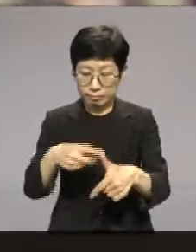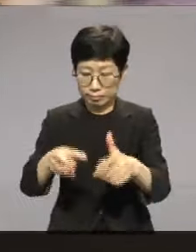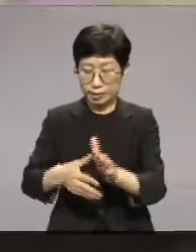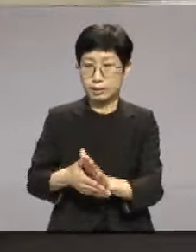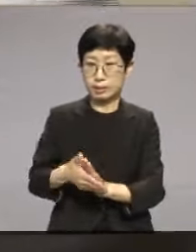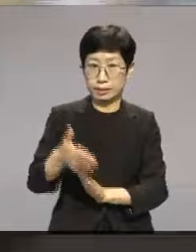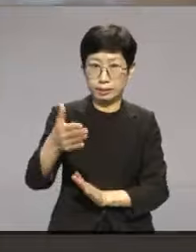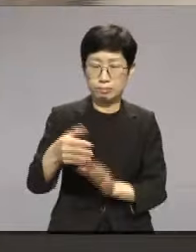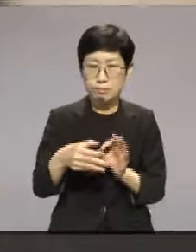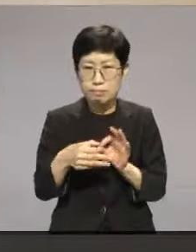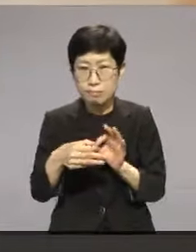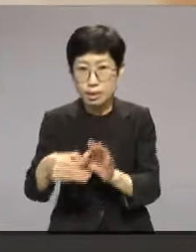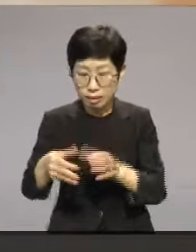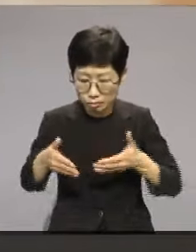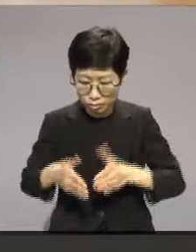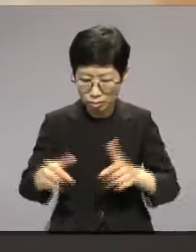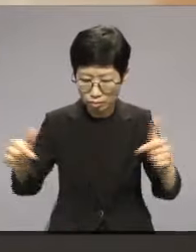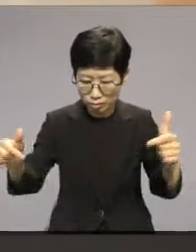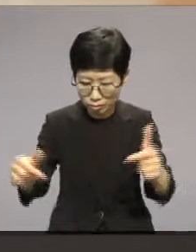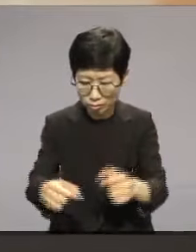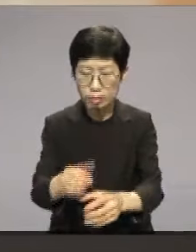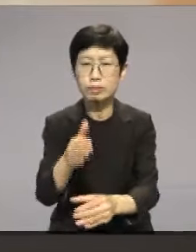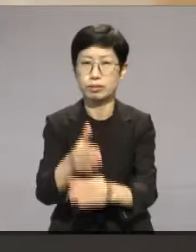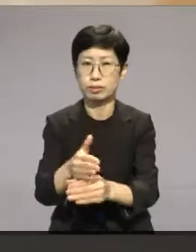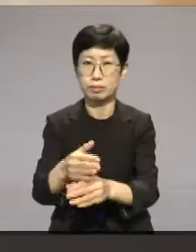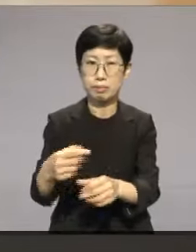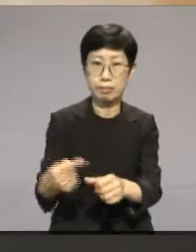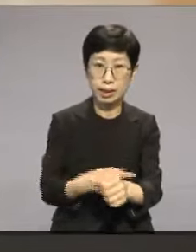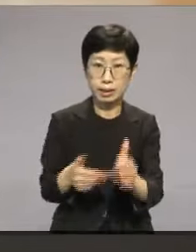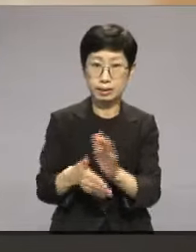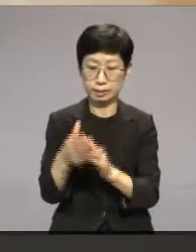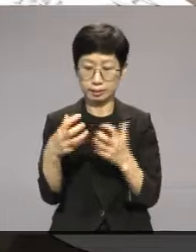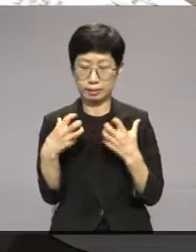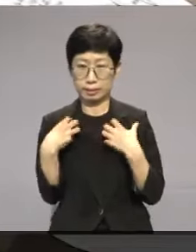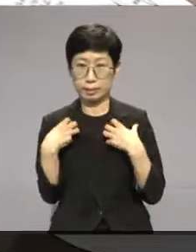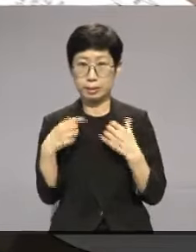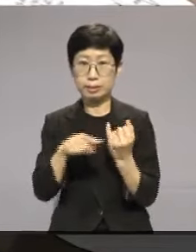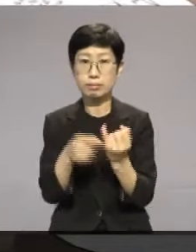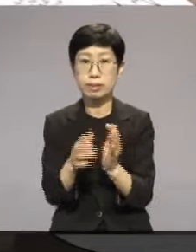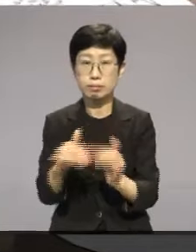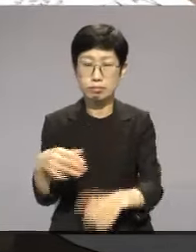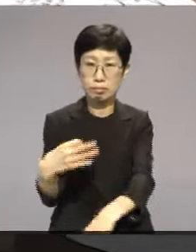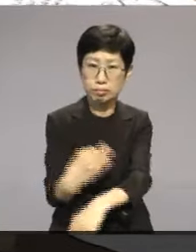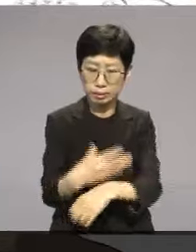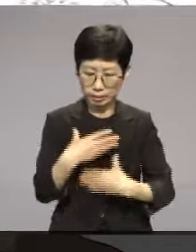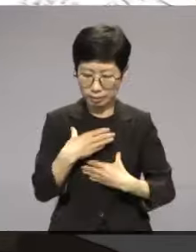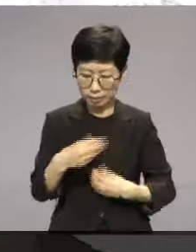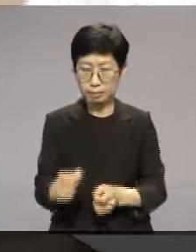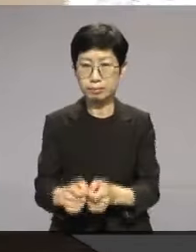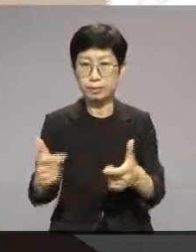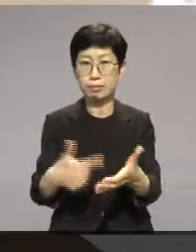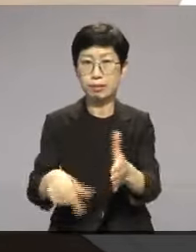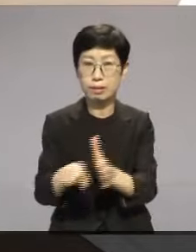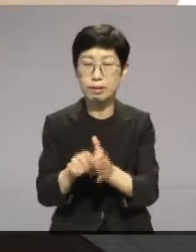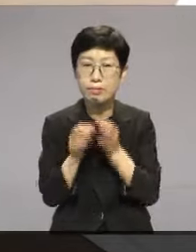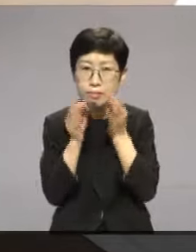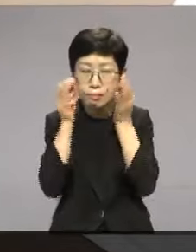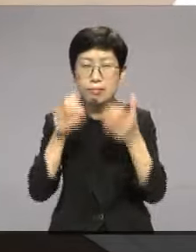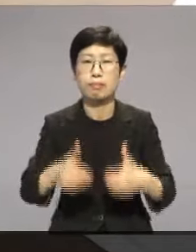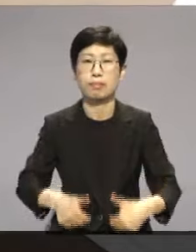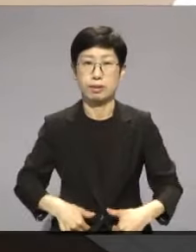인천시도 지속적으로 출산율이 낮아지고 있어 시 당국도 임산부의 편의를 증진하기 위한 정책적 노력이